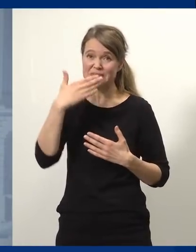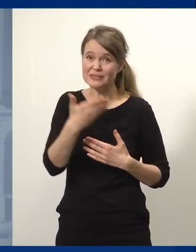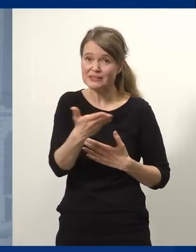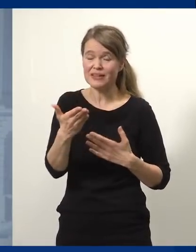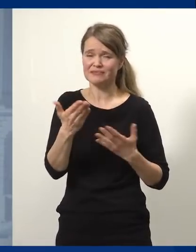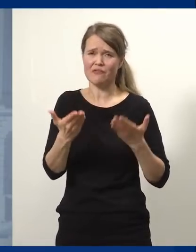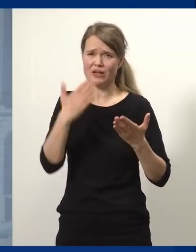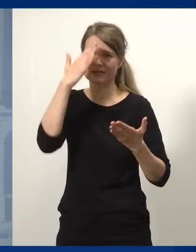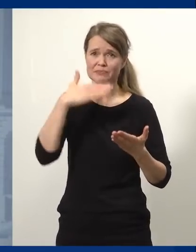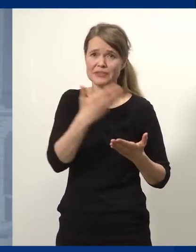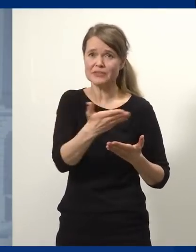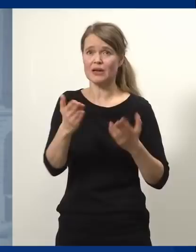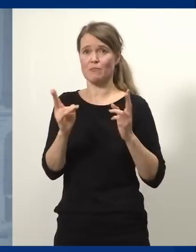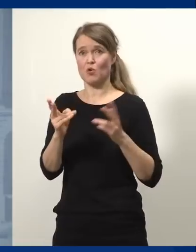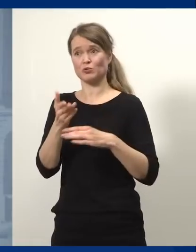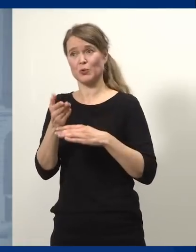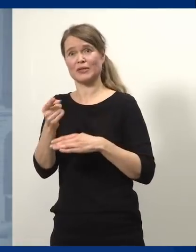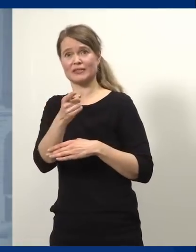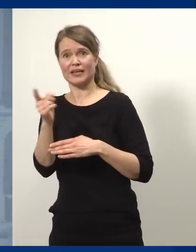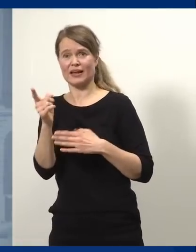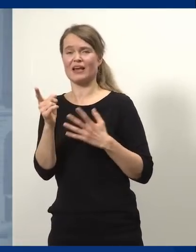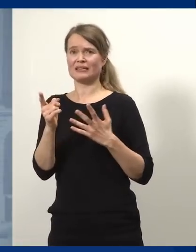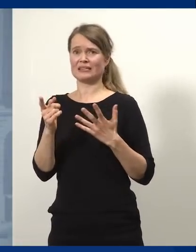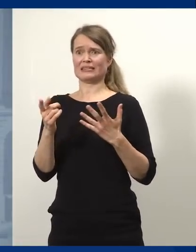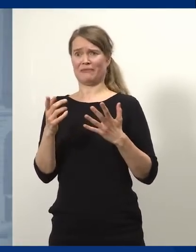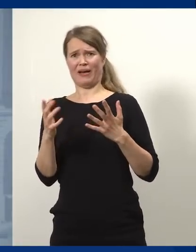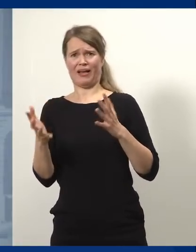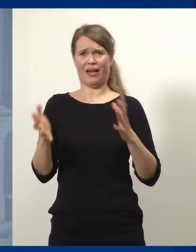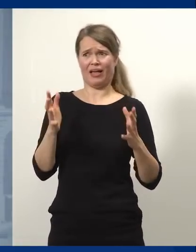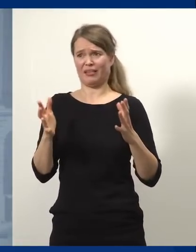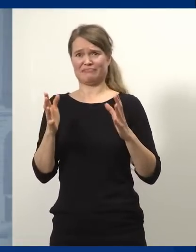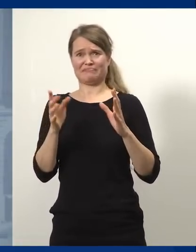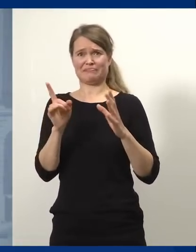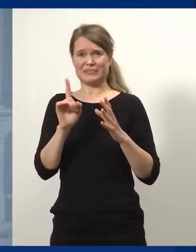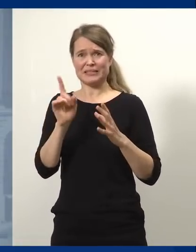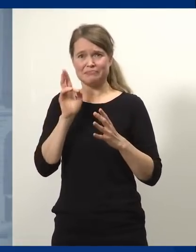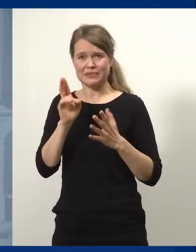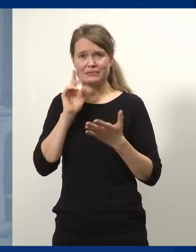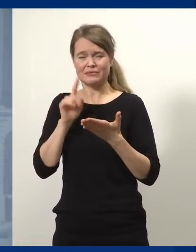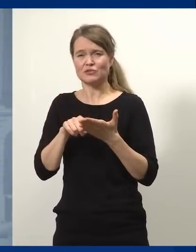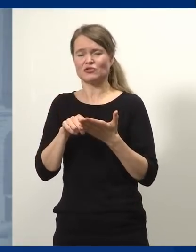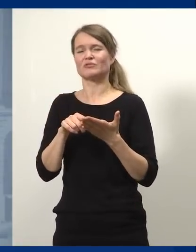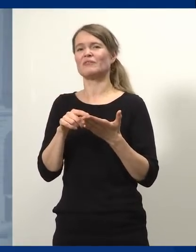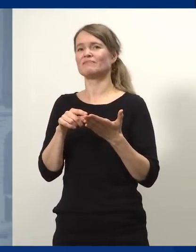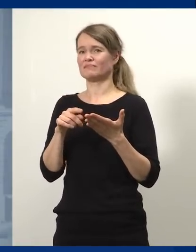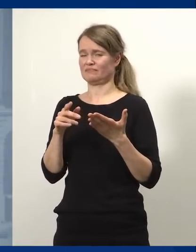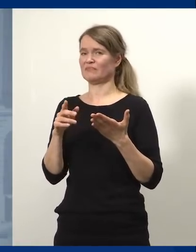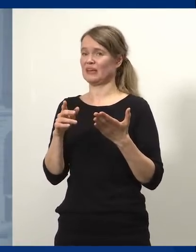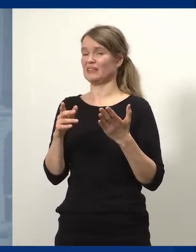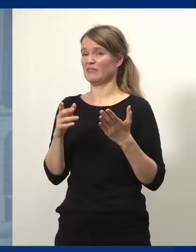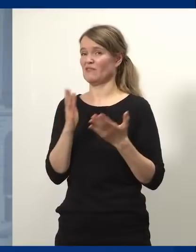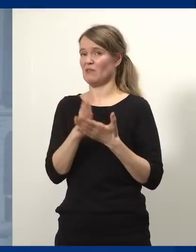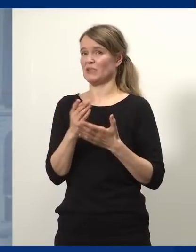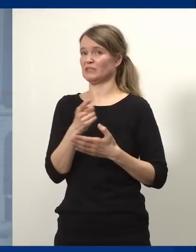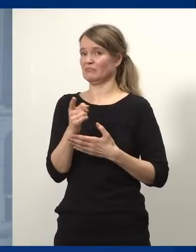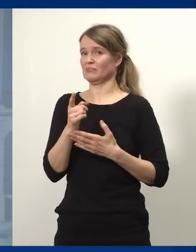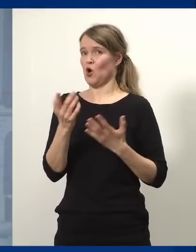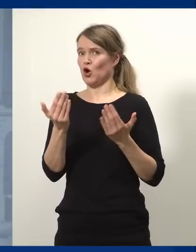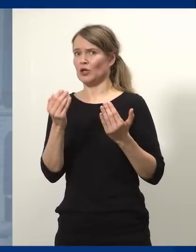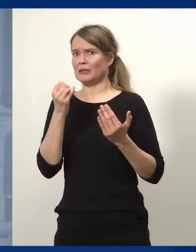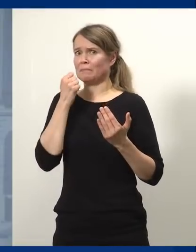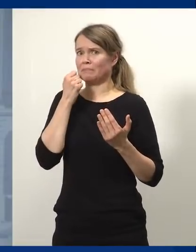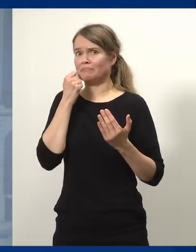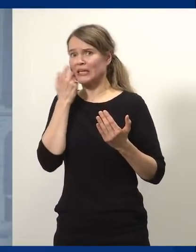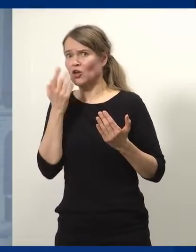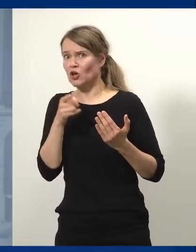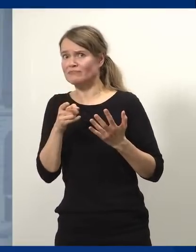yrittäjille, jotka tällä hetkellä odottavat sitä varmuutta, että miten tämä tilanne nyt sitten ratkaistaan. Mutta tämä tilanne tullaan